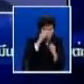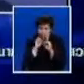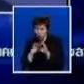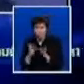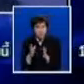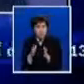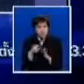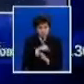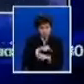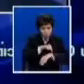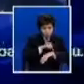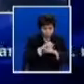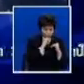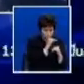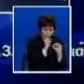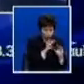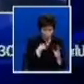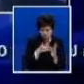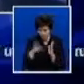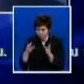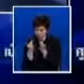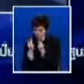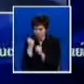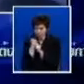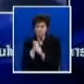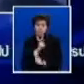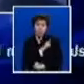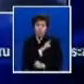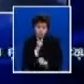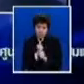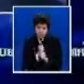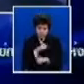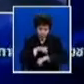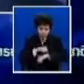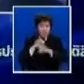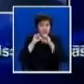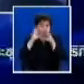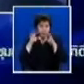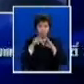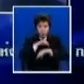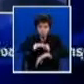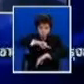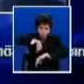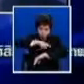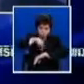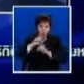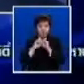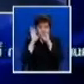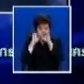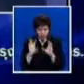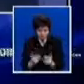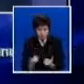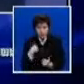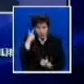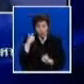ผู้เรียนโดยตรงนั้นจะเป็นการกำหนดตัวเลขภาระงานว่าอย่างชัดเจนเพื่อที่จะส่งเสริมสนับสนุนนะครับให้ในยุคใหม่นี้นะครับ